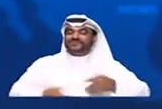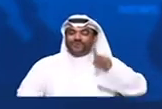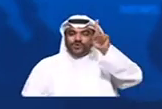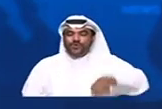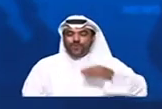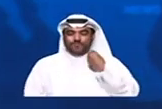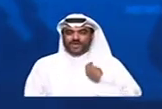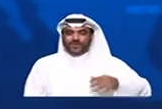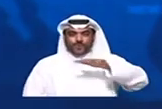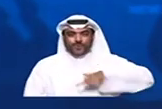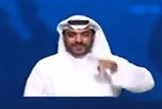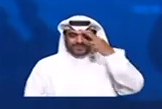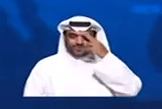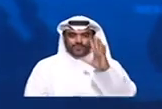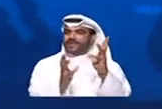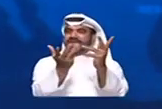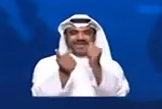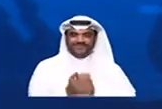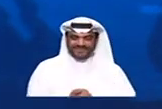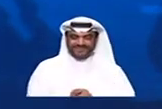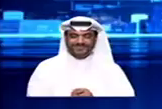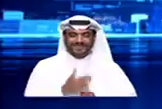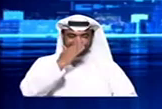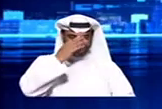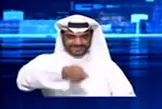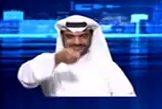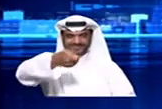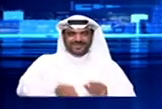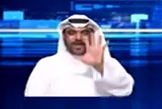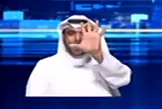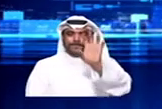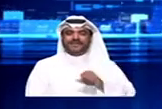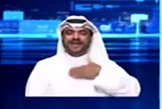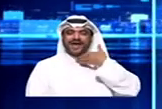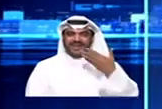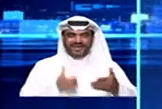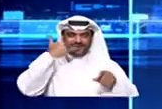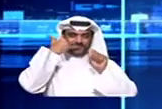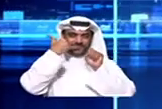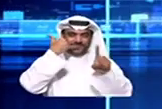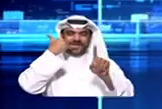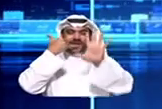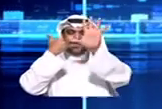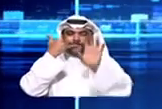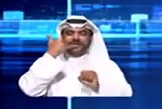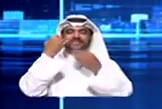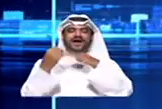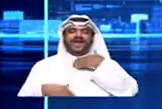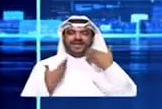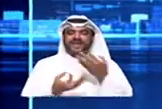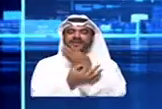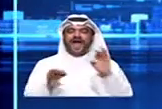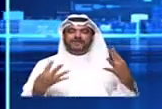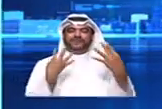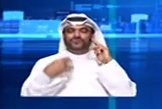السعودي؟ أهلا بك فاطمة، مساء الخير عليك ومساء الخير على السادة المشاهدين.